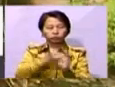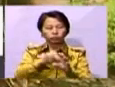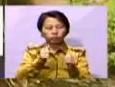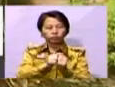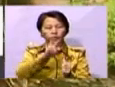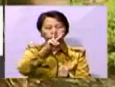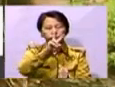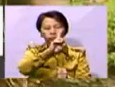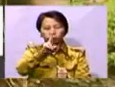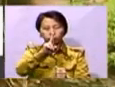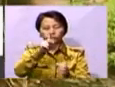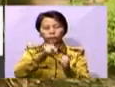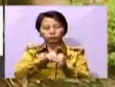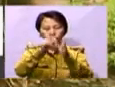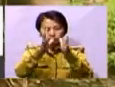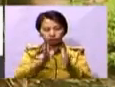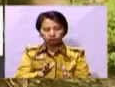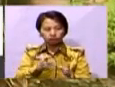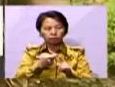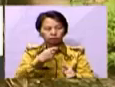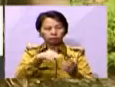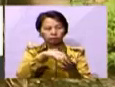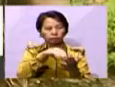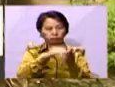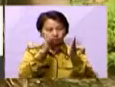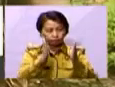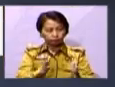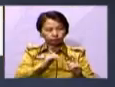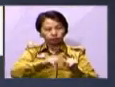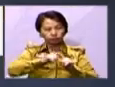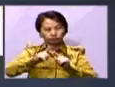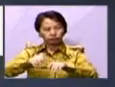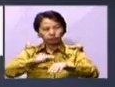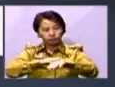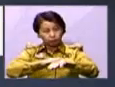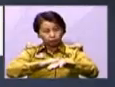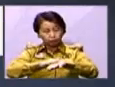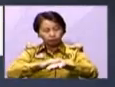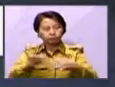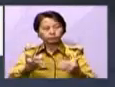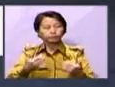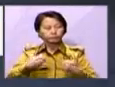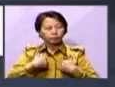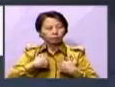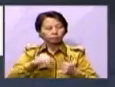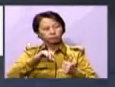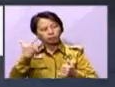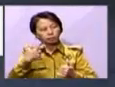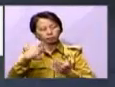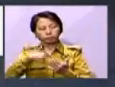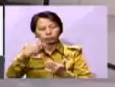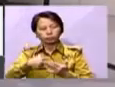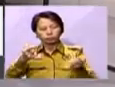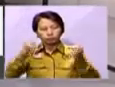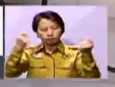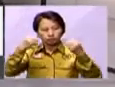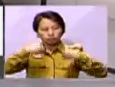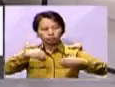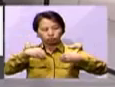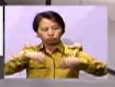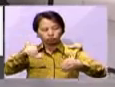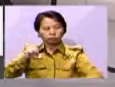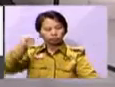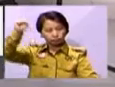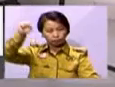join dengan 2,000 peserta, iaitu terdiri daripada pelajar semester 1 pelbagai kaum. Antara acara lain yang turut diadakan adalah Karnival Jualan